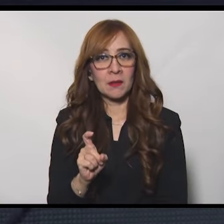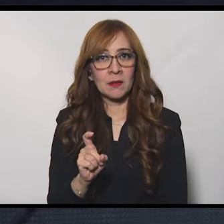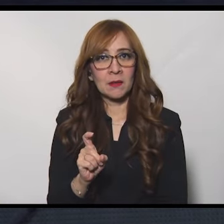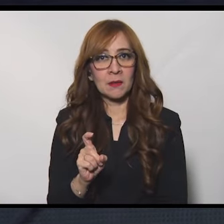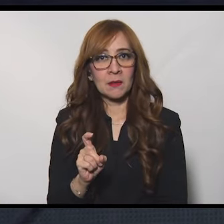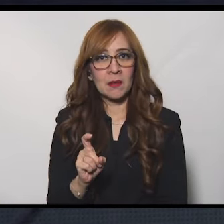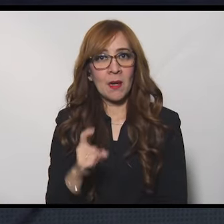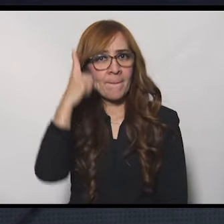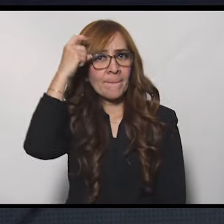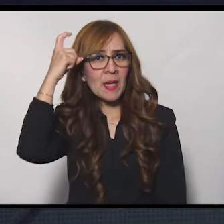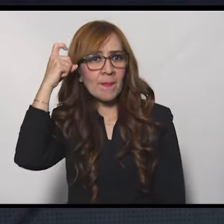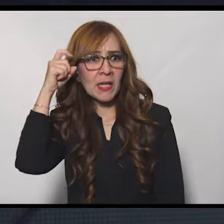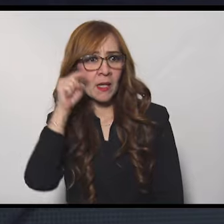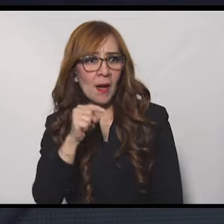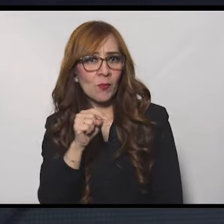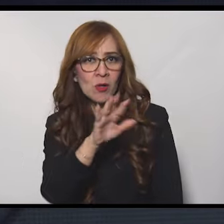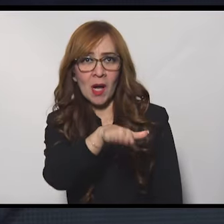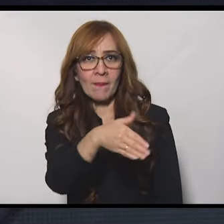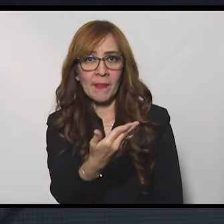"Ceh, mimpi kamu apa sih?"